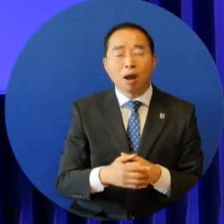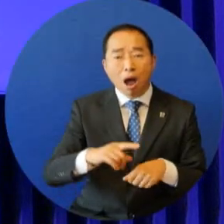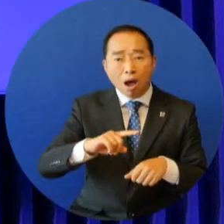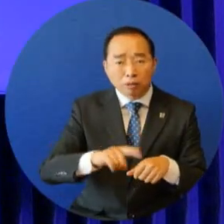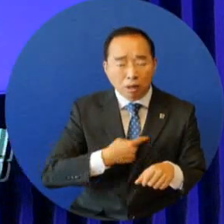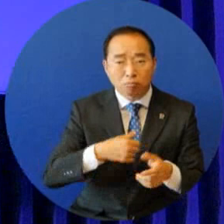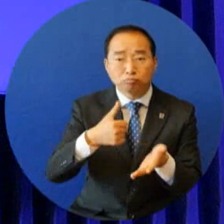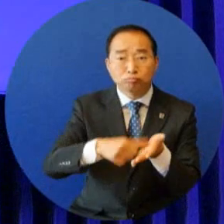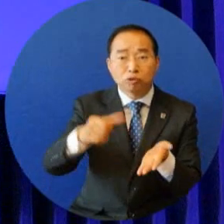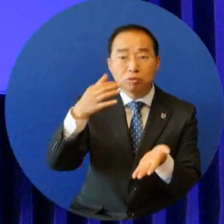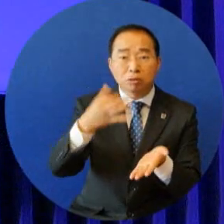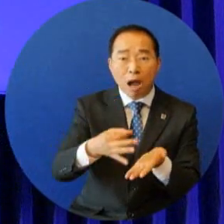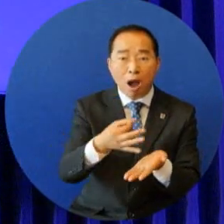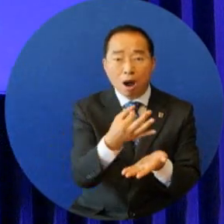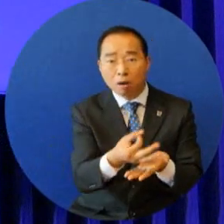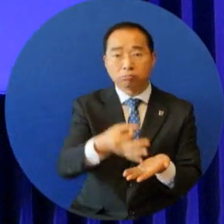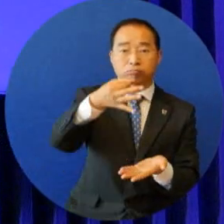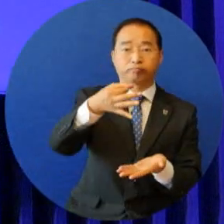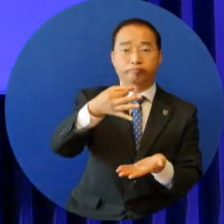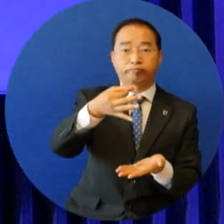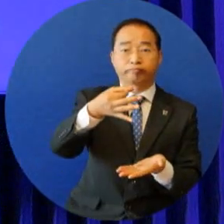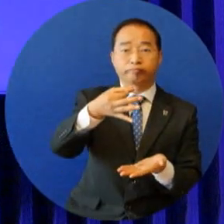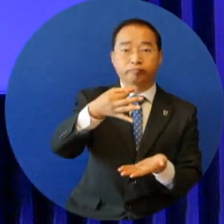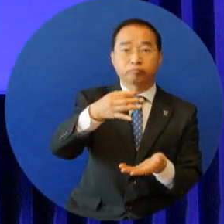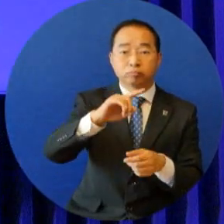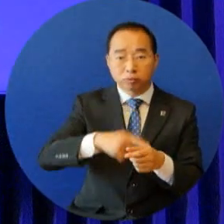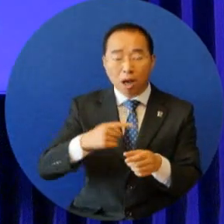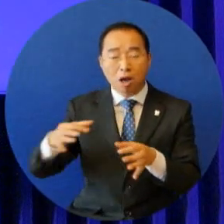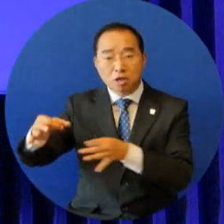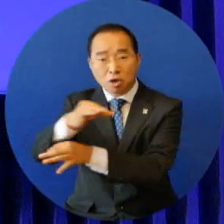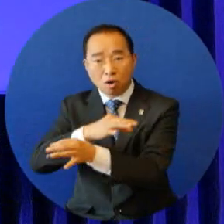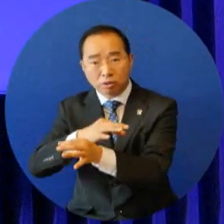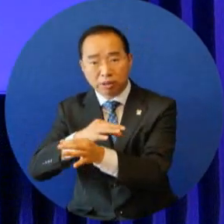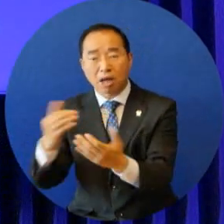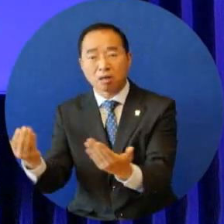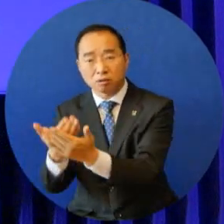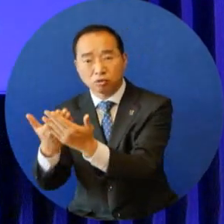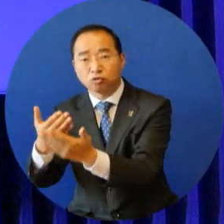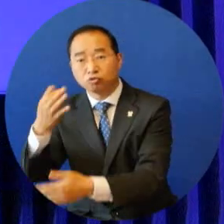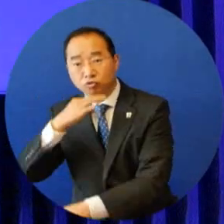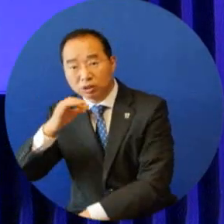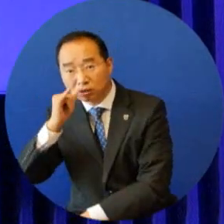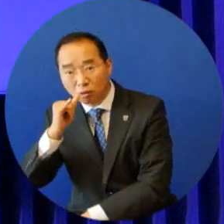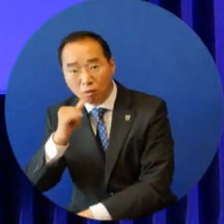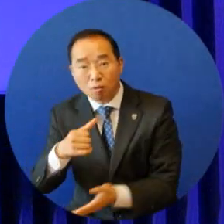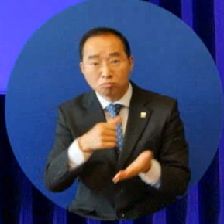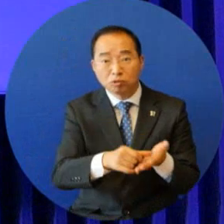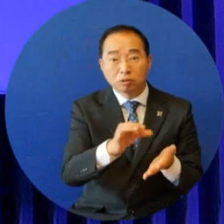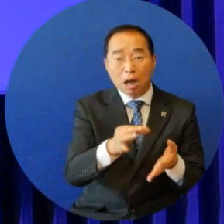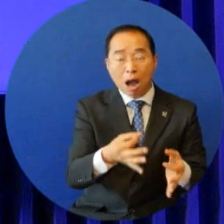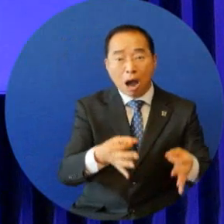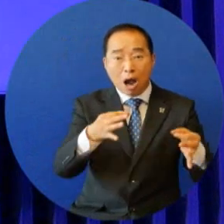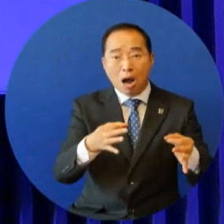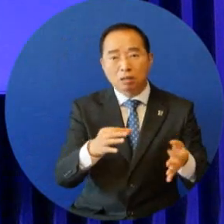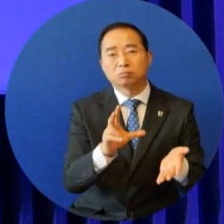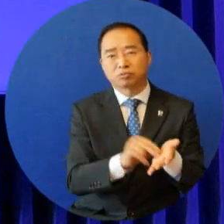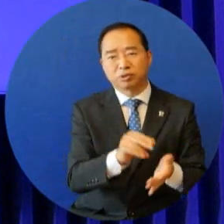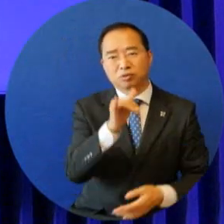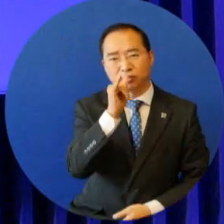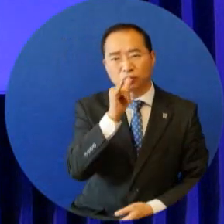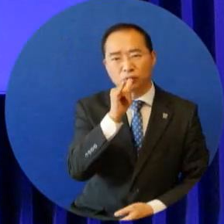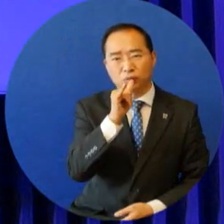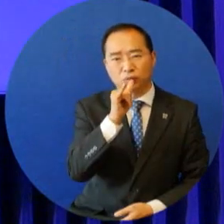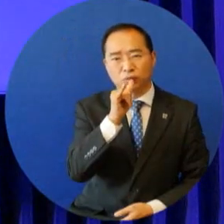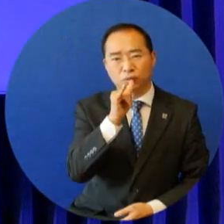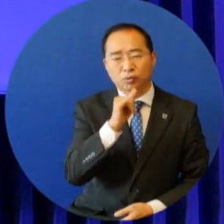보니까 인플레이션이 발생해요. 화폐 개혁을 하면. 그러니까 경제 활성화라는 장점이 있는 반면에